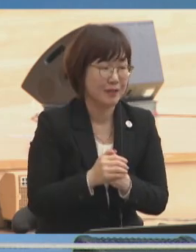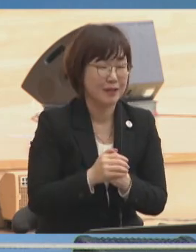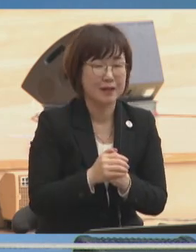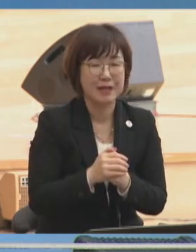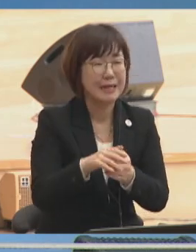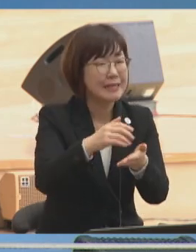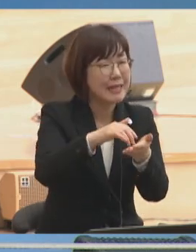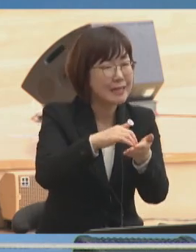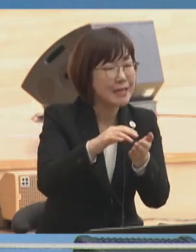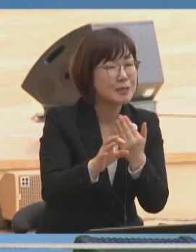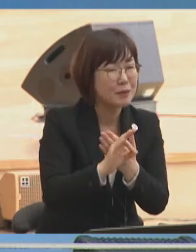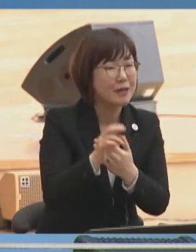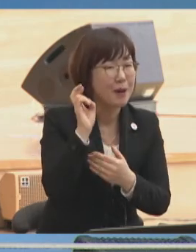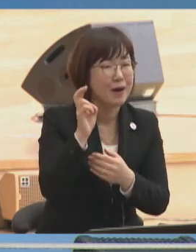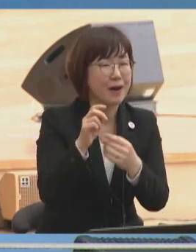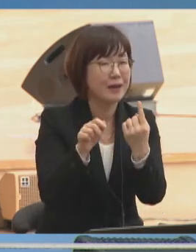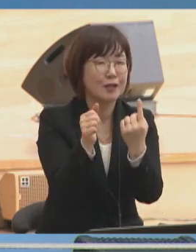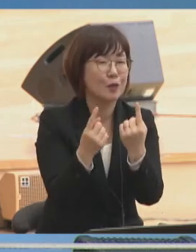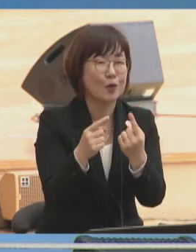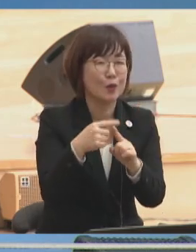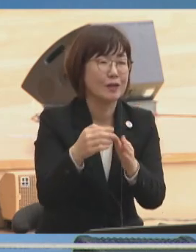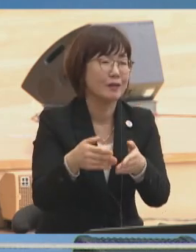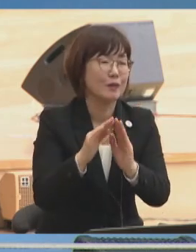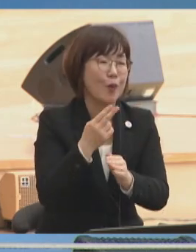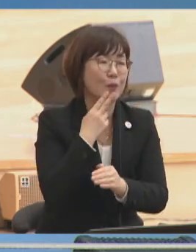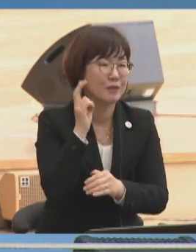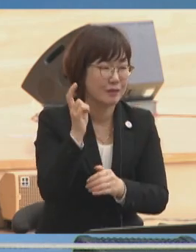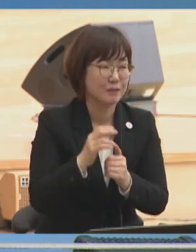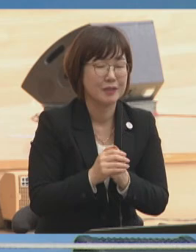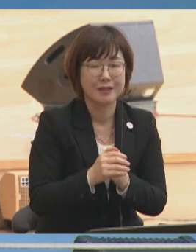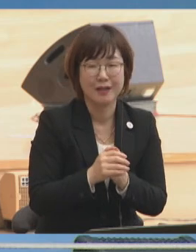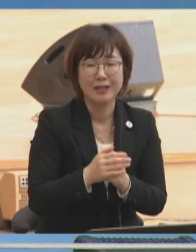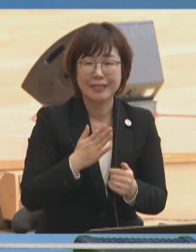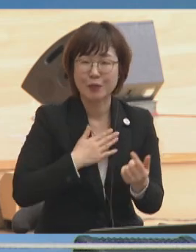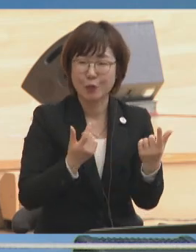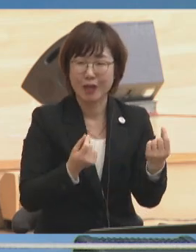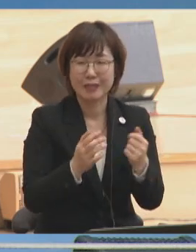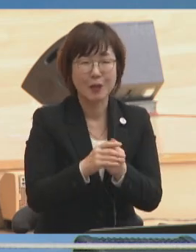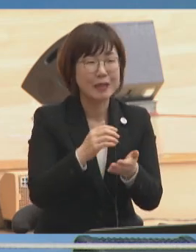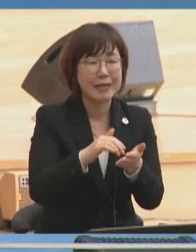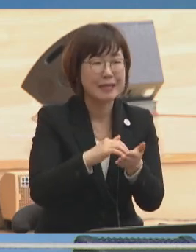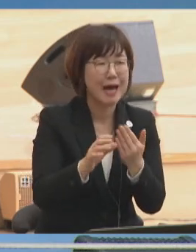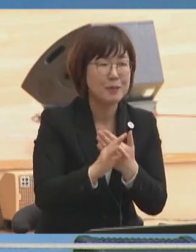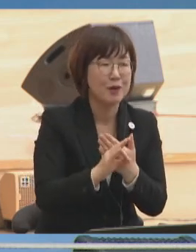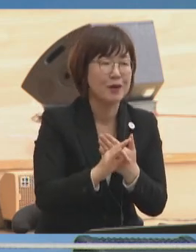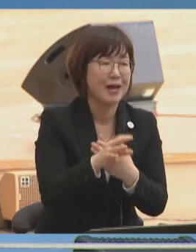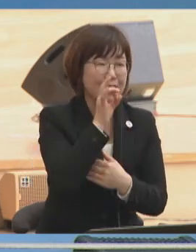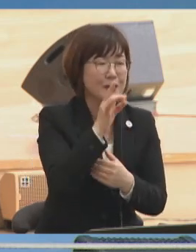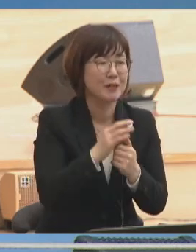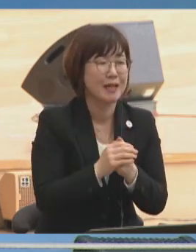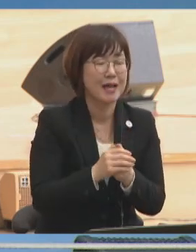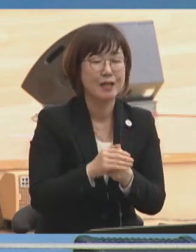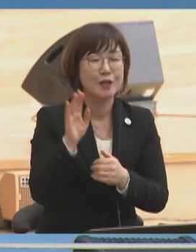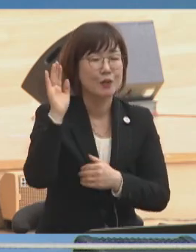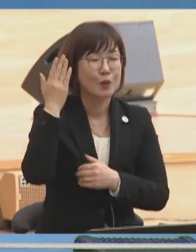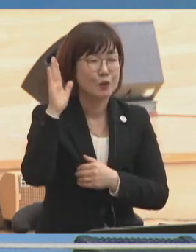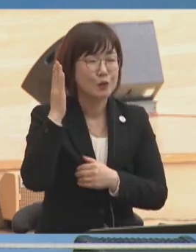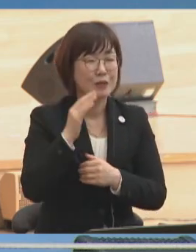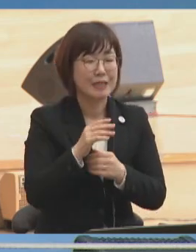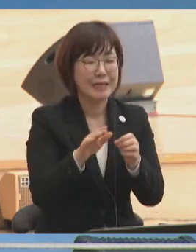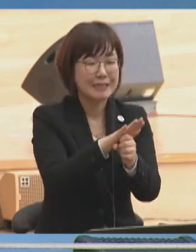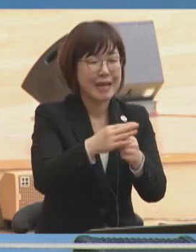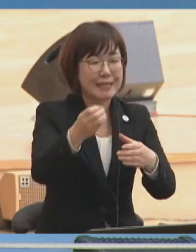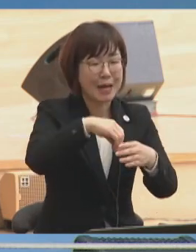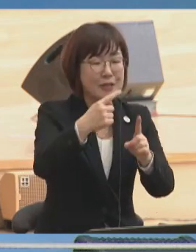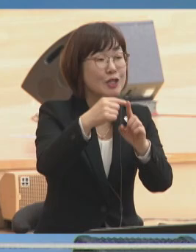없는 거죠. 계산했었더라면. 저도 마찬가지고 계산했었더라면. 저는 최근에 사랑담은 교회가요, 정말